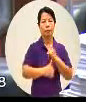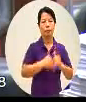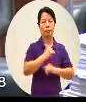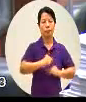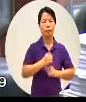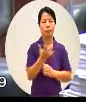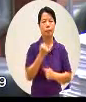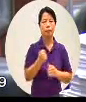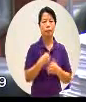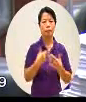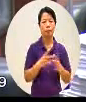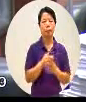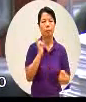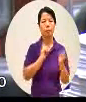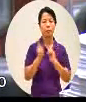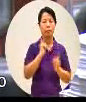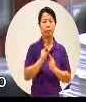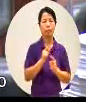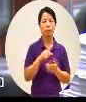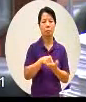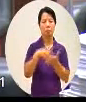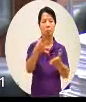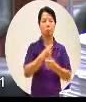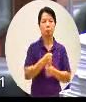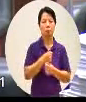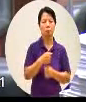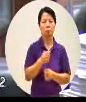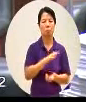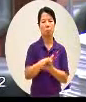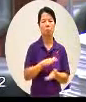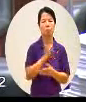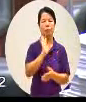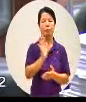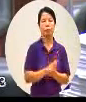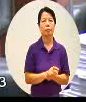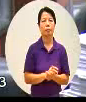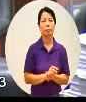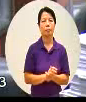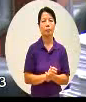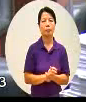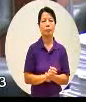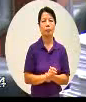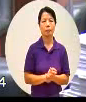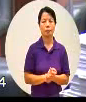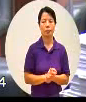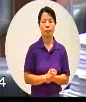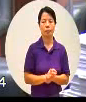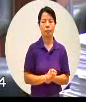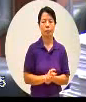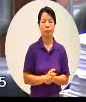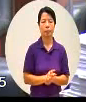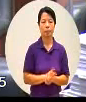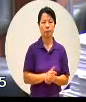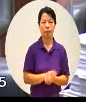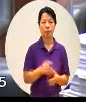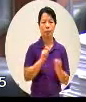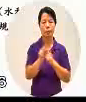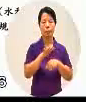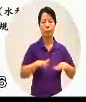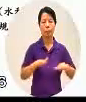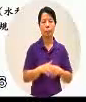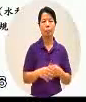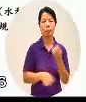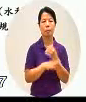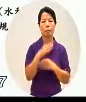随便征收。就不要随便征收。我要讲的这个，就是我们永安的志宏